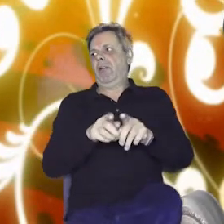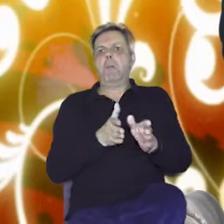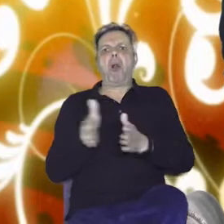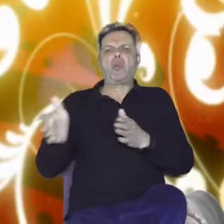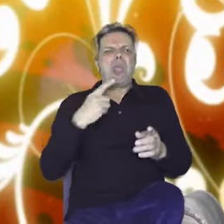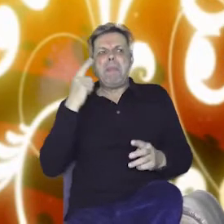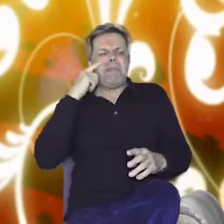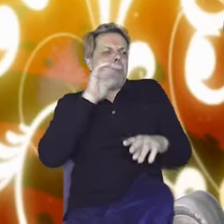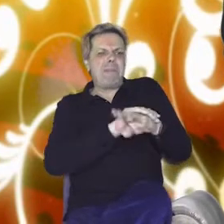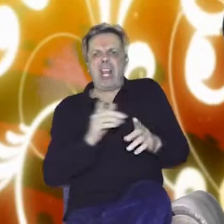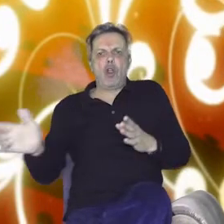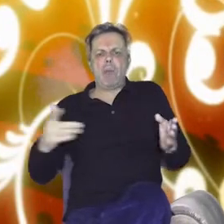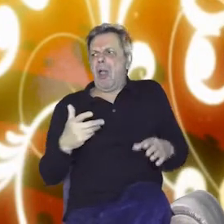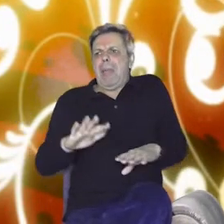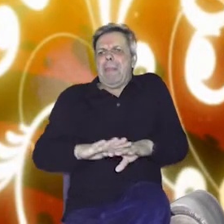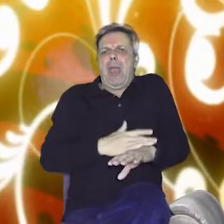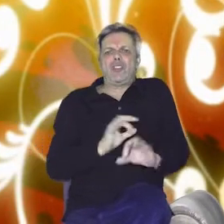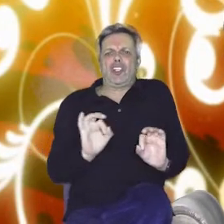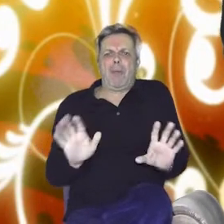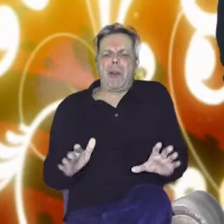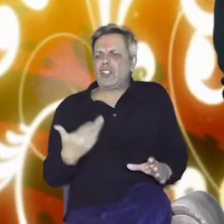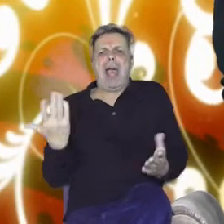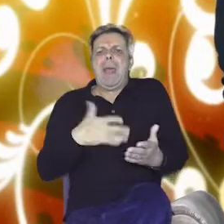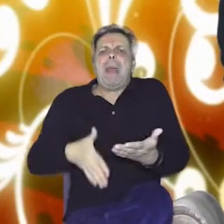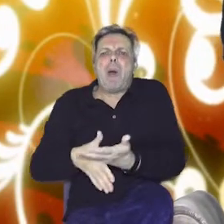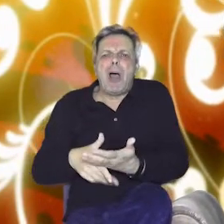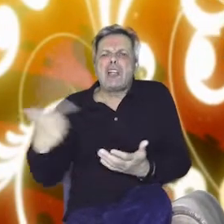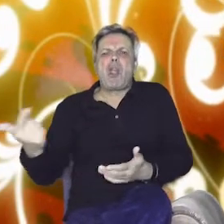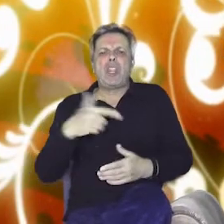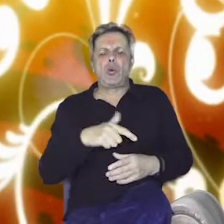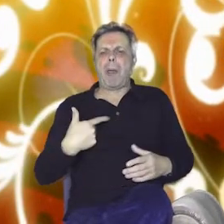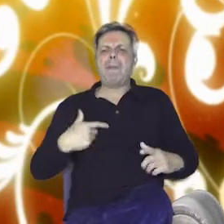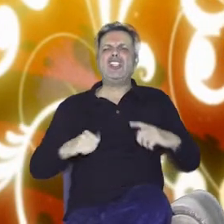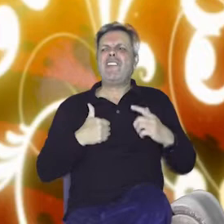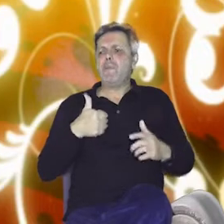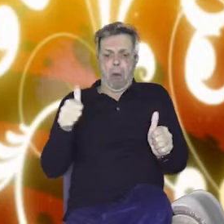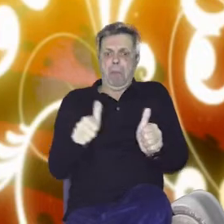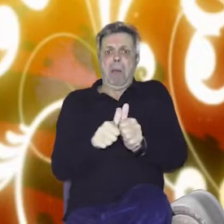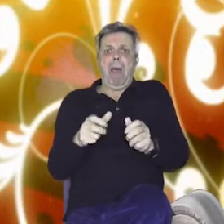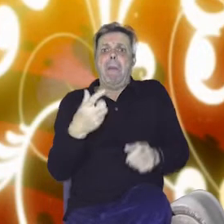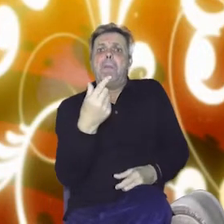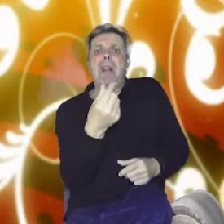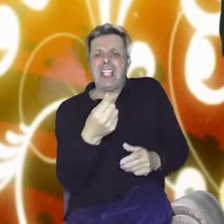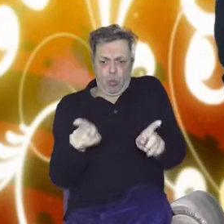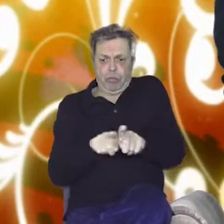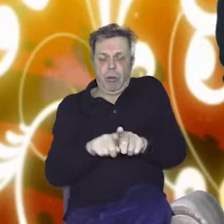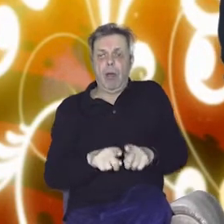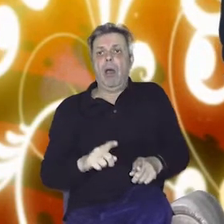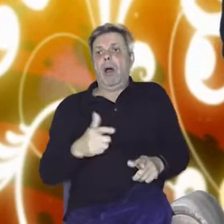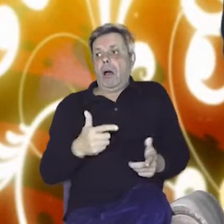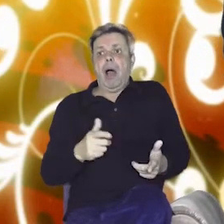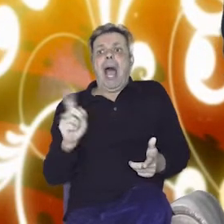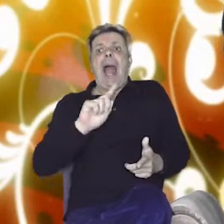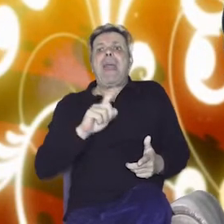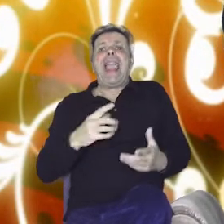vidimo, da se ne osjetimo, da si ne pomognemo. Mi živimo jedan do drugoga, ali ne jedan za drugoga. Nekada smo